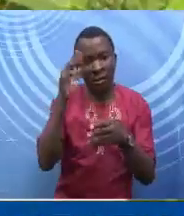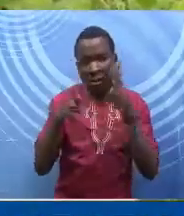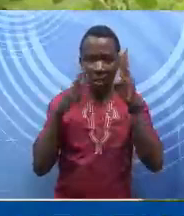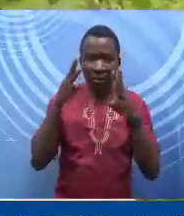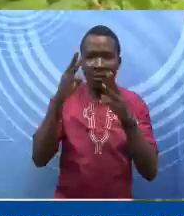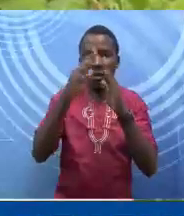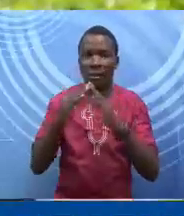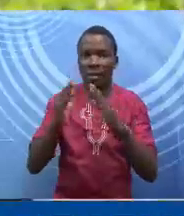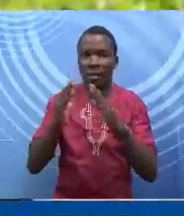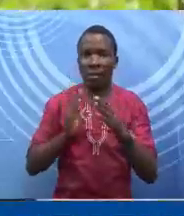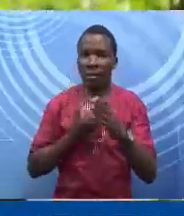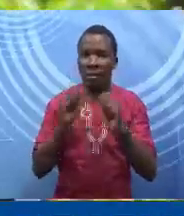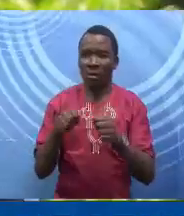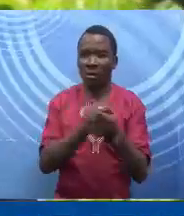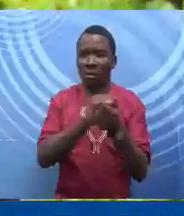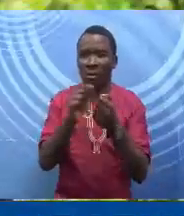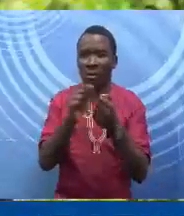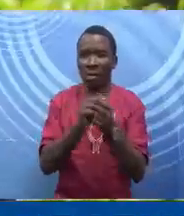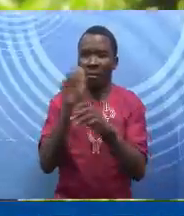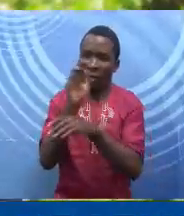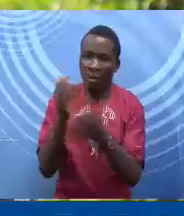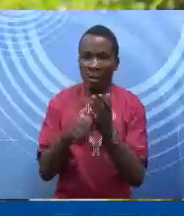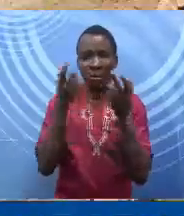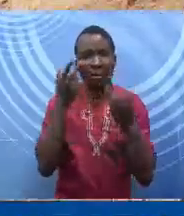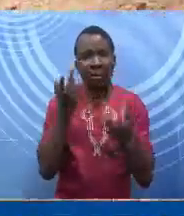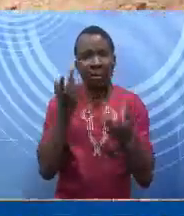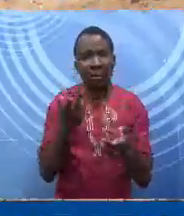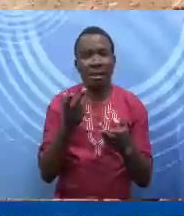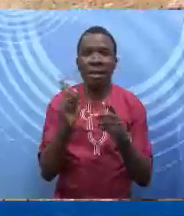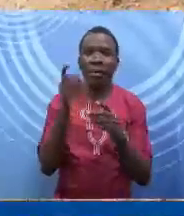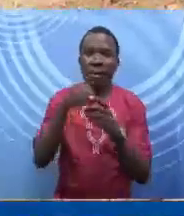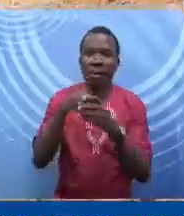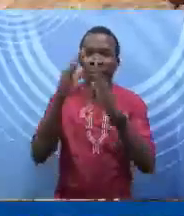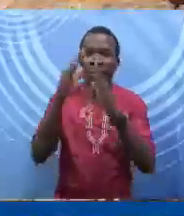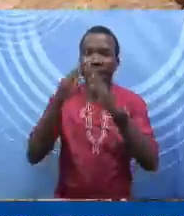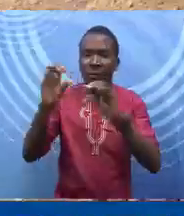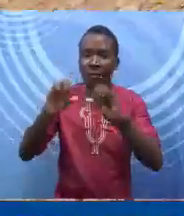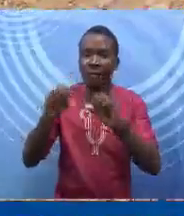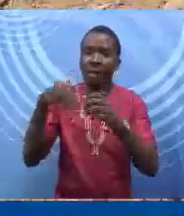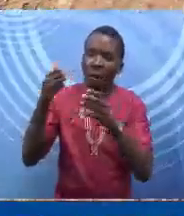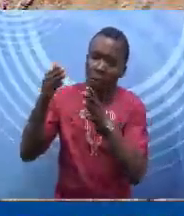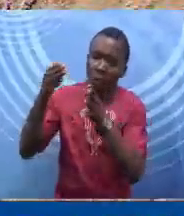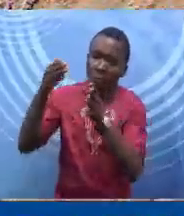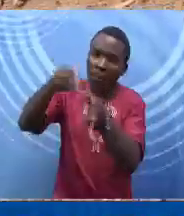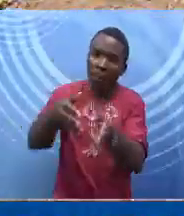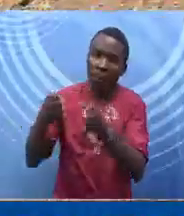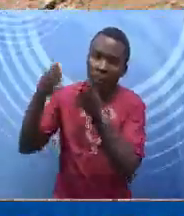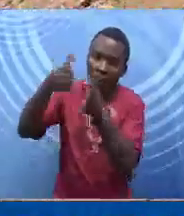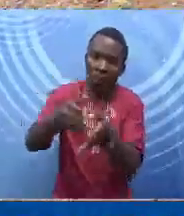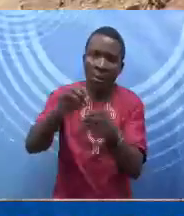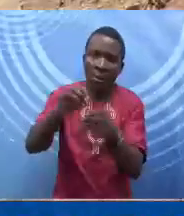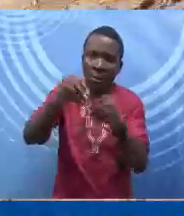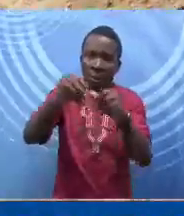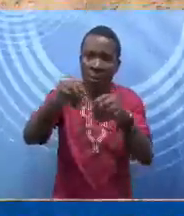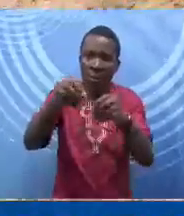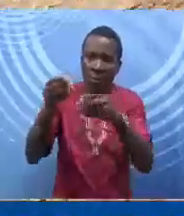twamwakitwariza ukuntu tuzasigara tumeze ntago twa turi mu manege ubwo niho basutse itakajyuzura dore tubonye